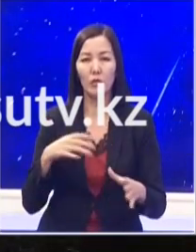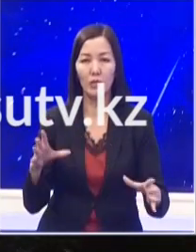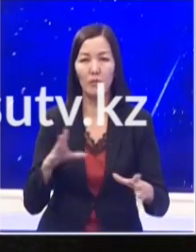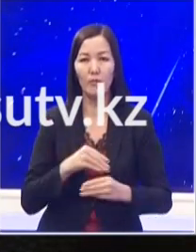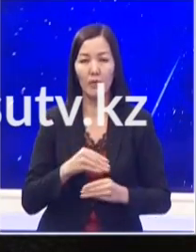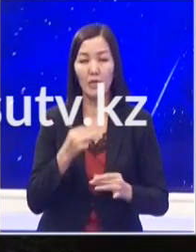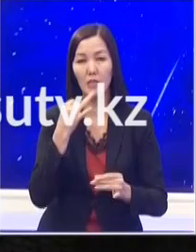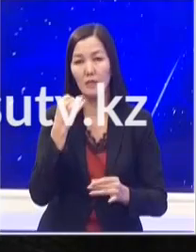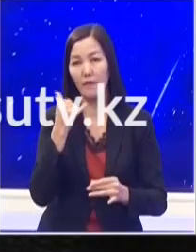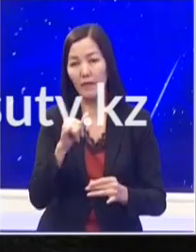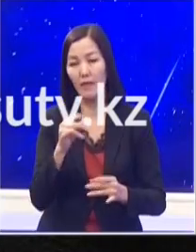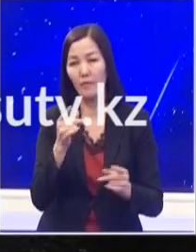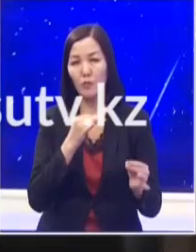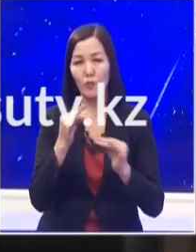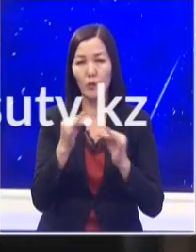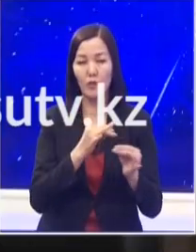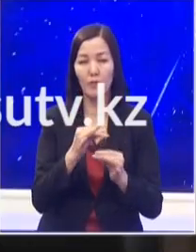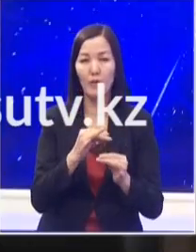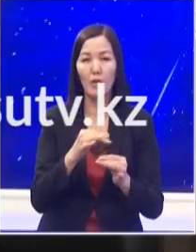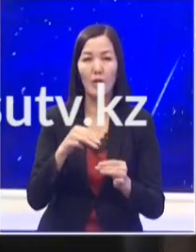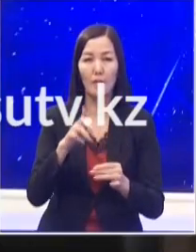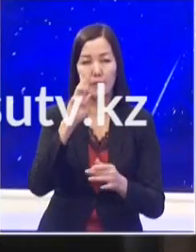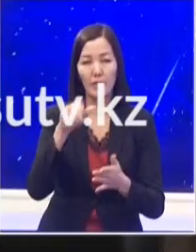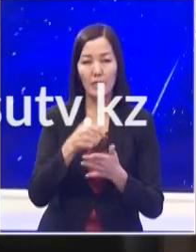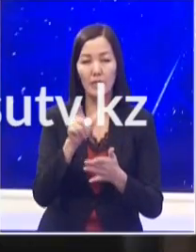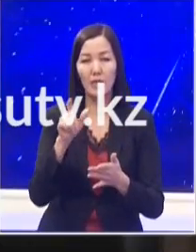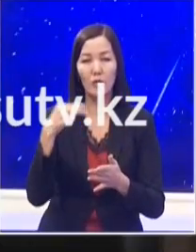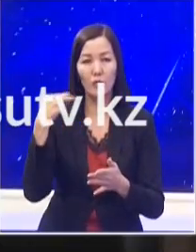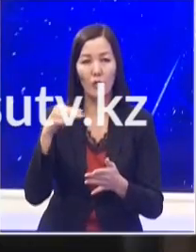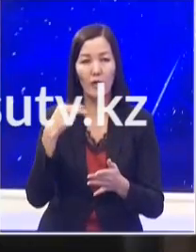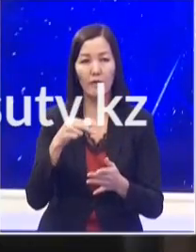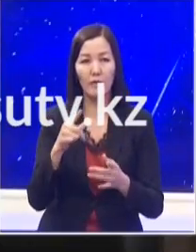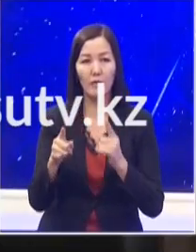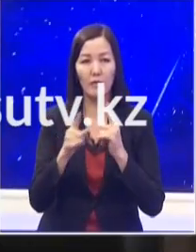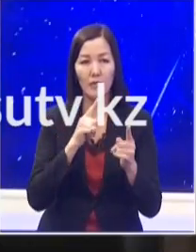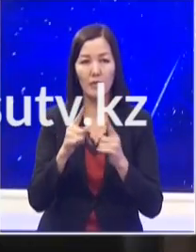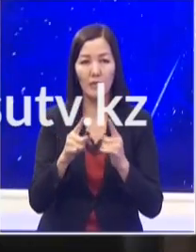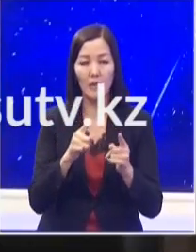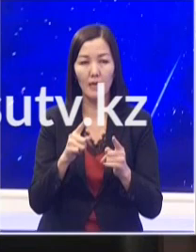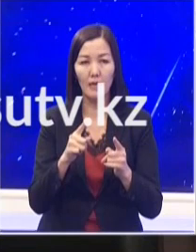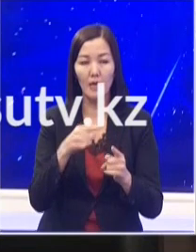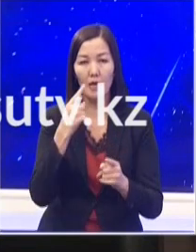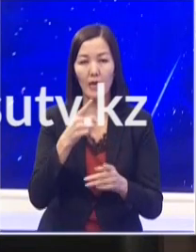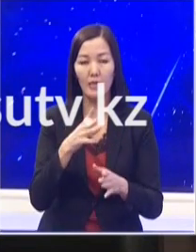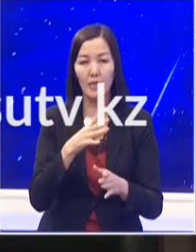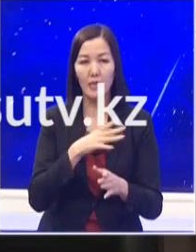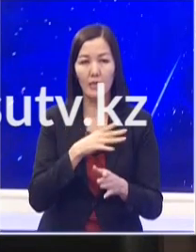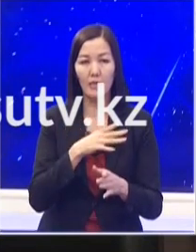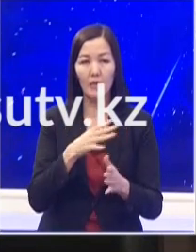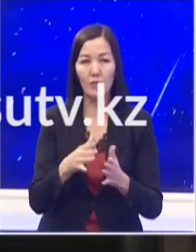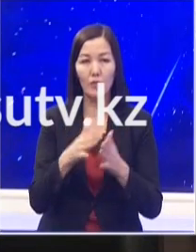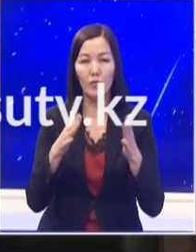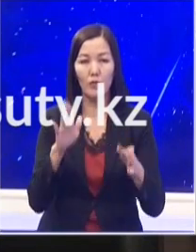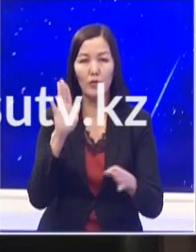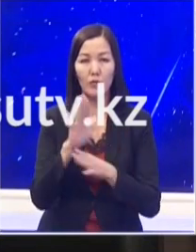хабарласып отырмыз. Мемлекеттің басшысы Қасым-Жомарт Кемелұлы Тоқаевтың мәжілістің пленарлық отырысындағы айтқан үлкен жолдауын іске